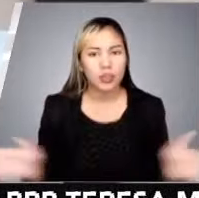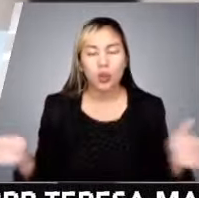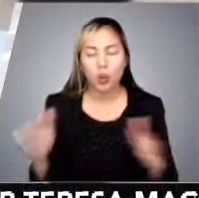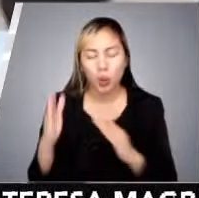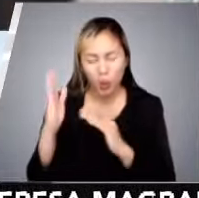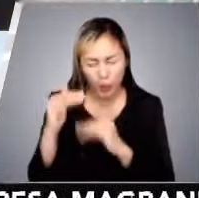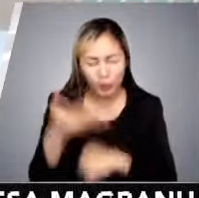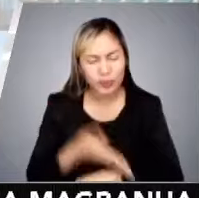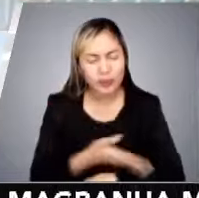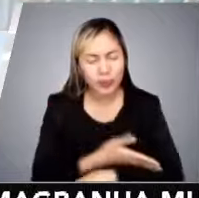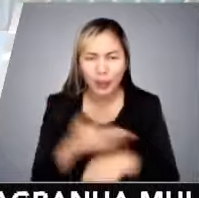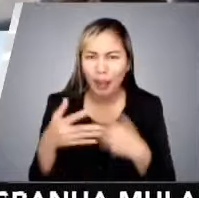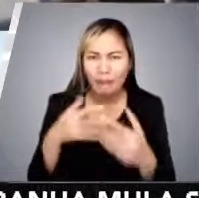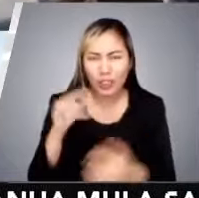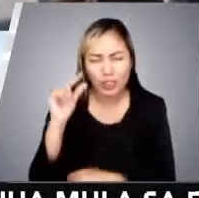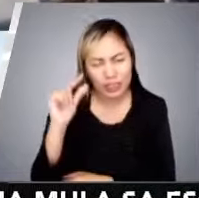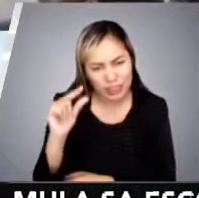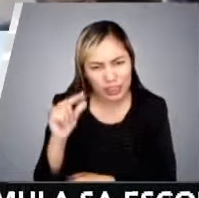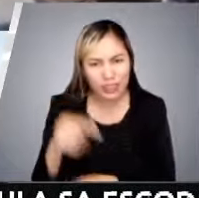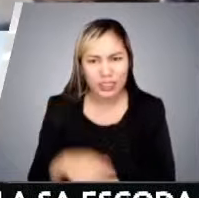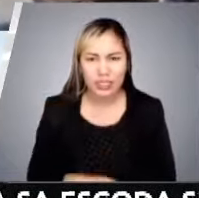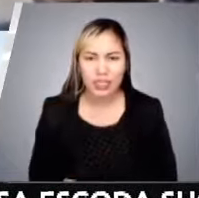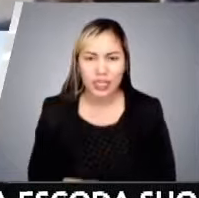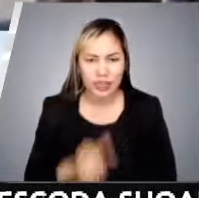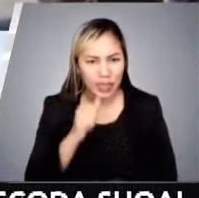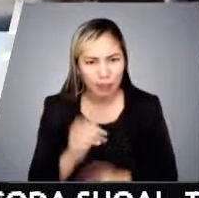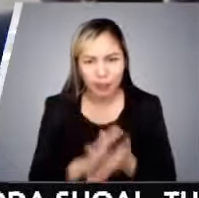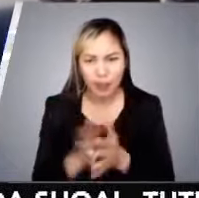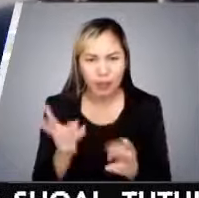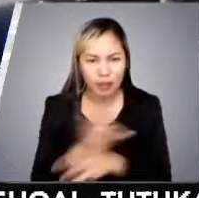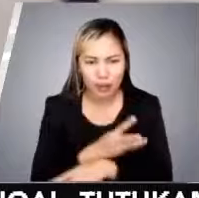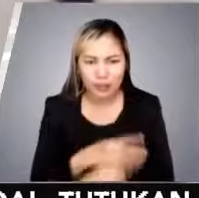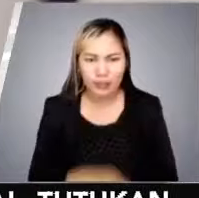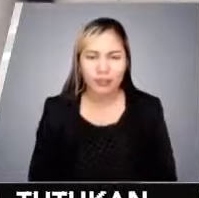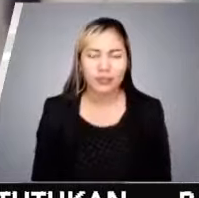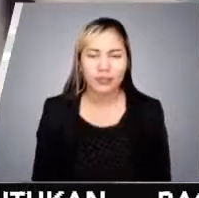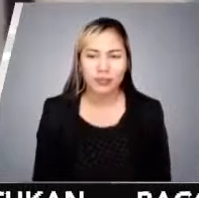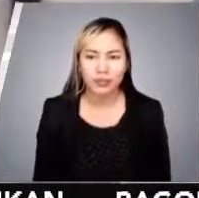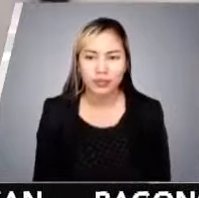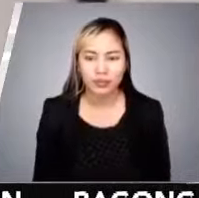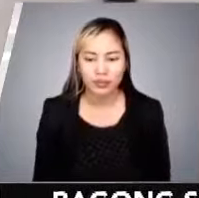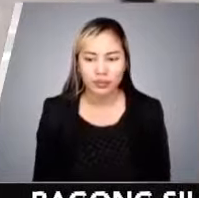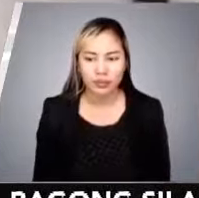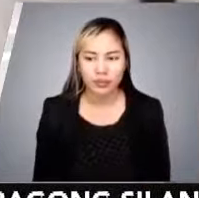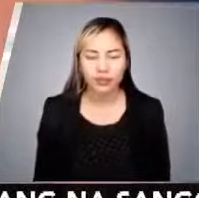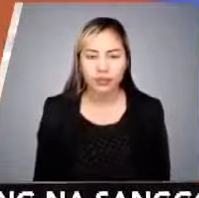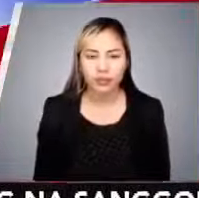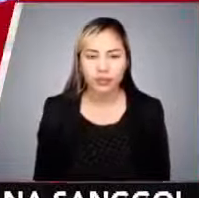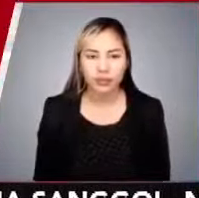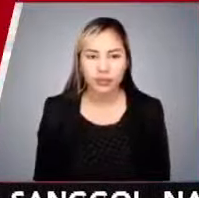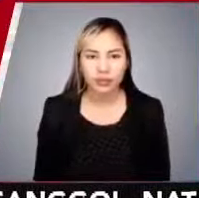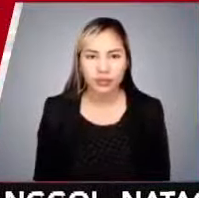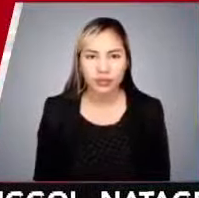Sana hindi naman sabi yung ano, worse. Nico Wahe, nagbabalita para sa GMA Integrated News.